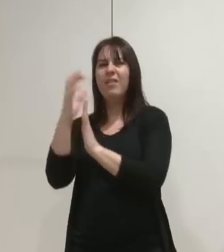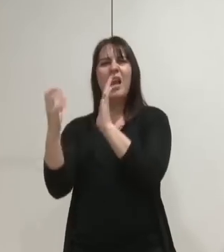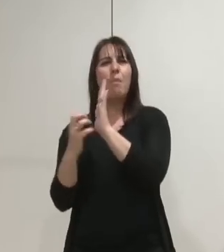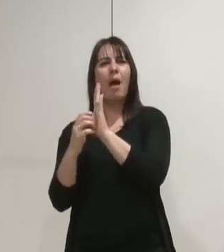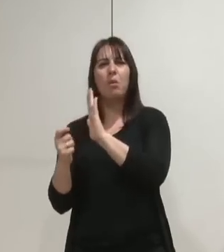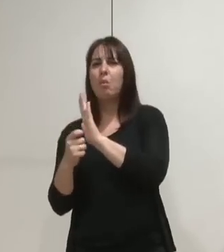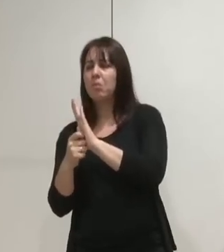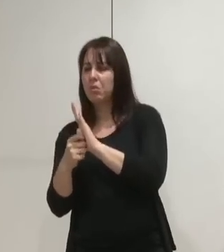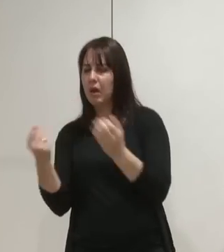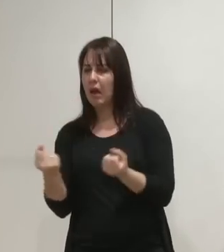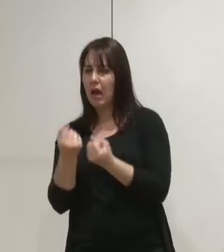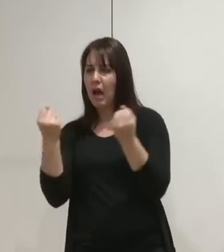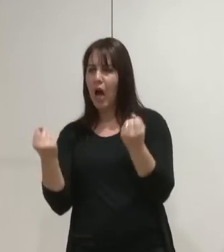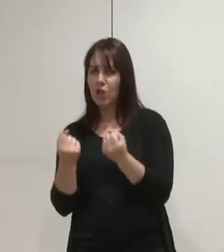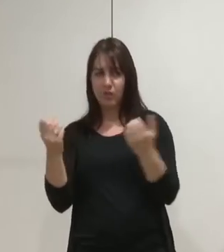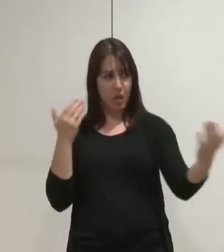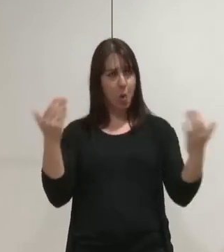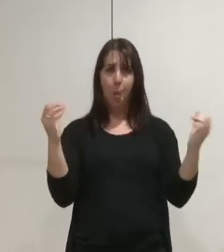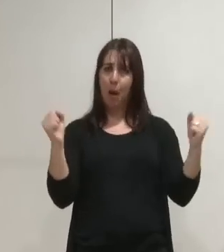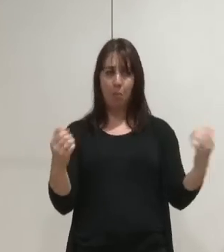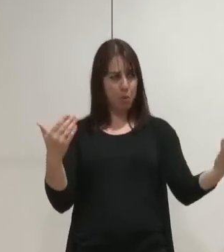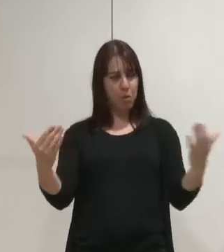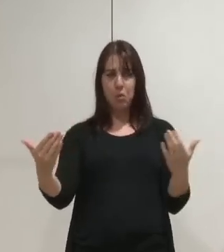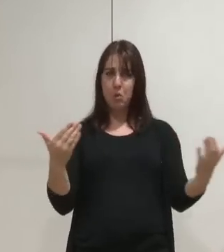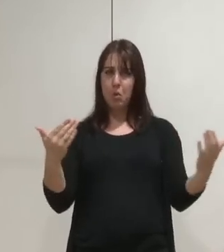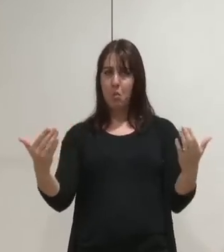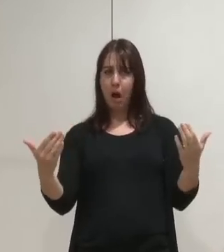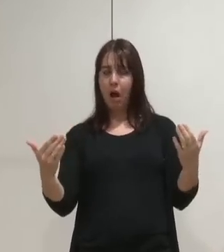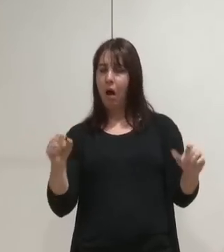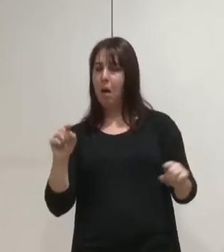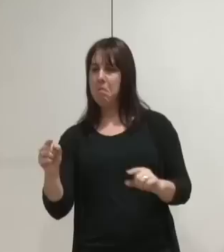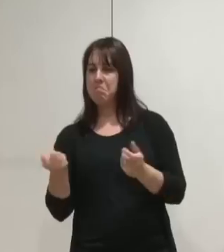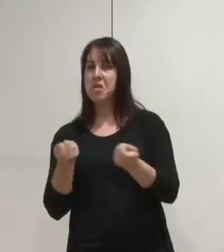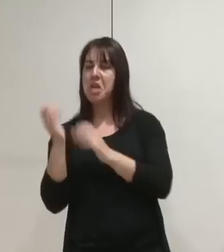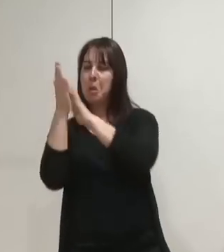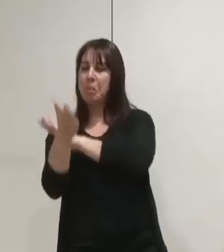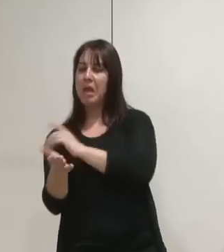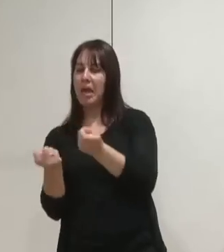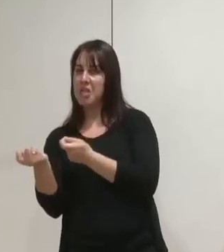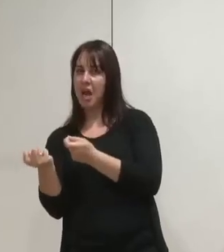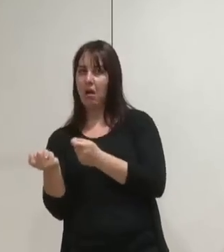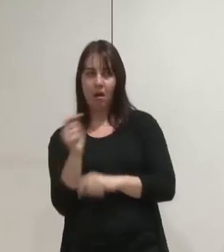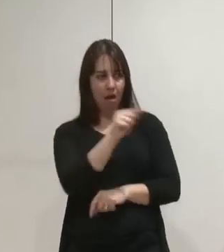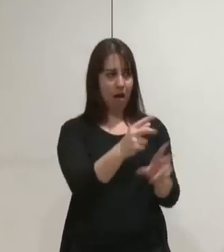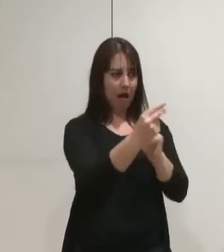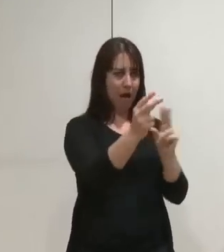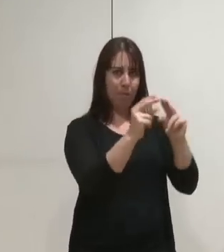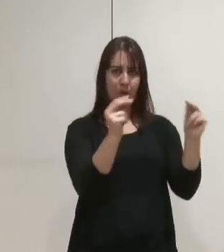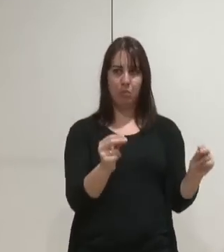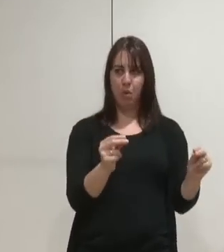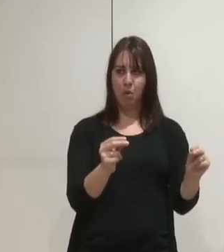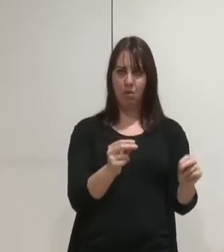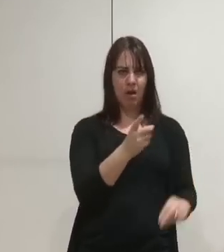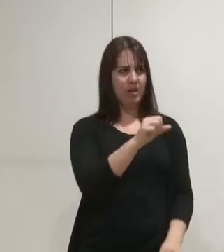pour des activités tout à fait comparables de faire de la gestion directe et de l'autre de produire une